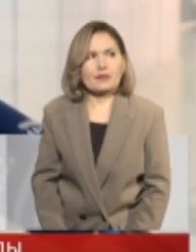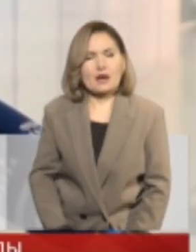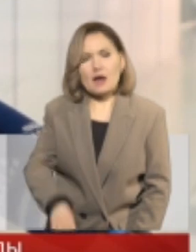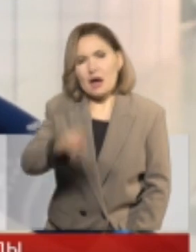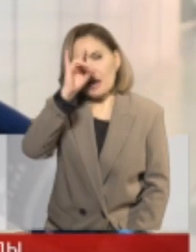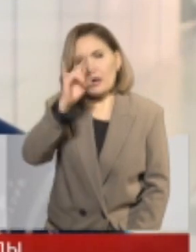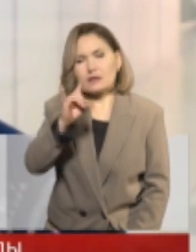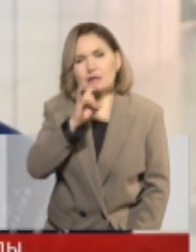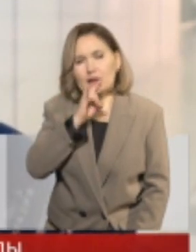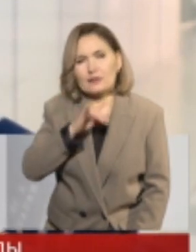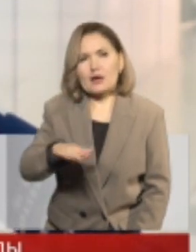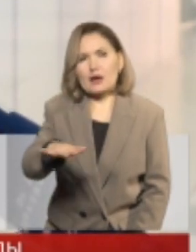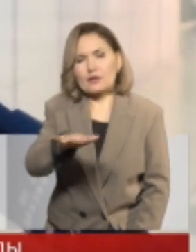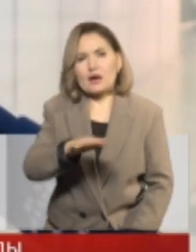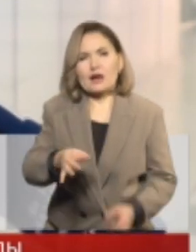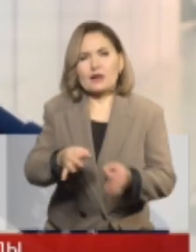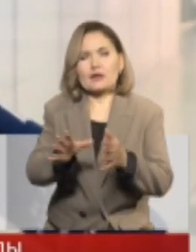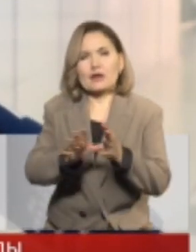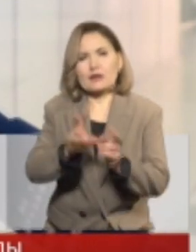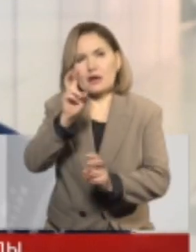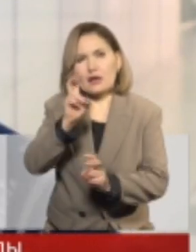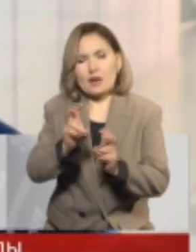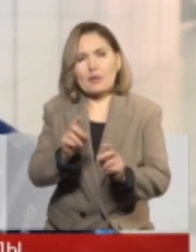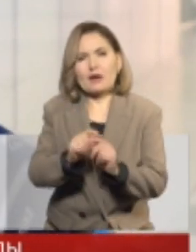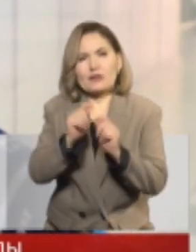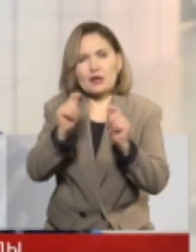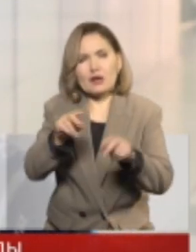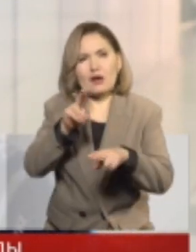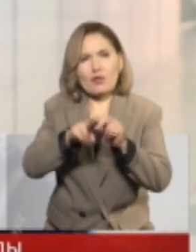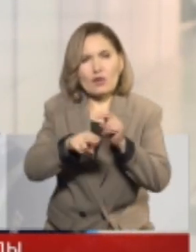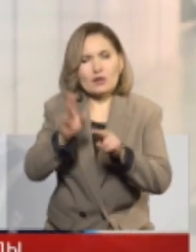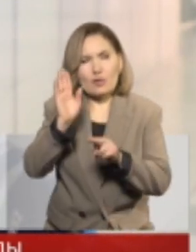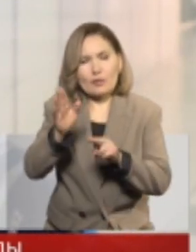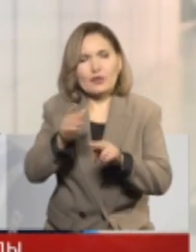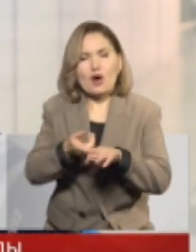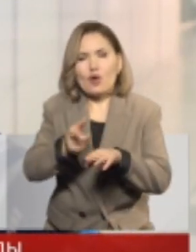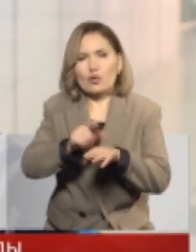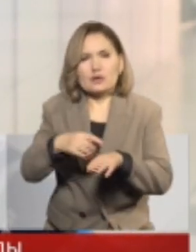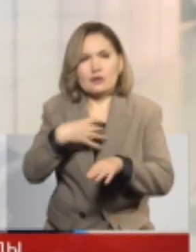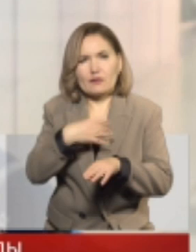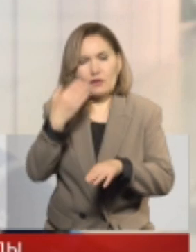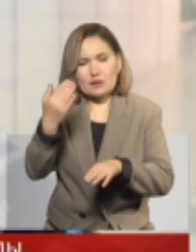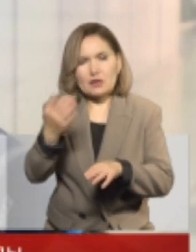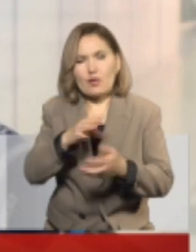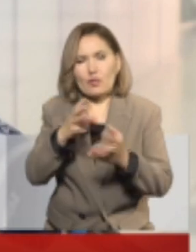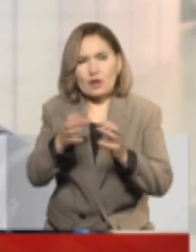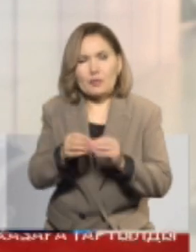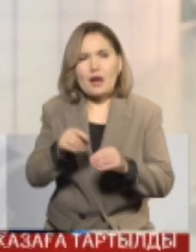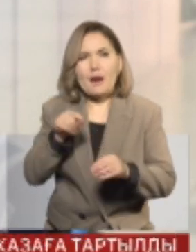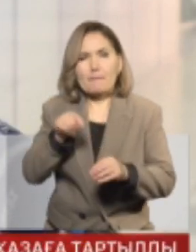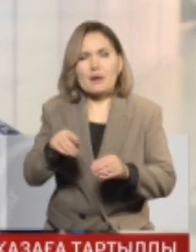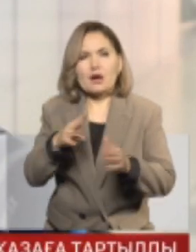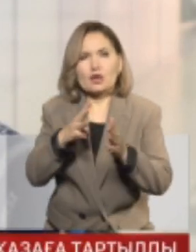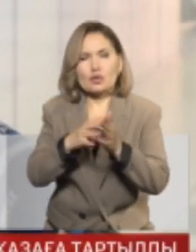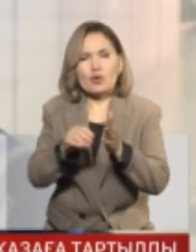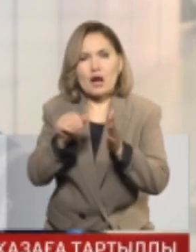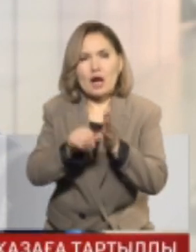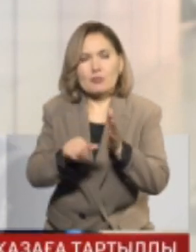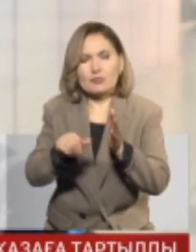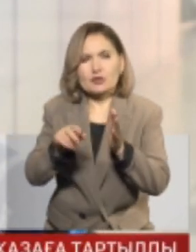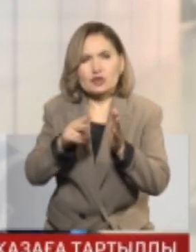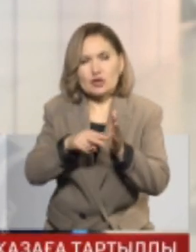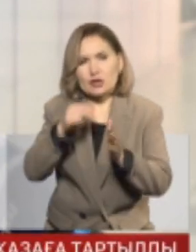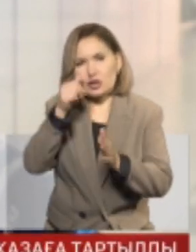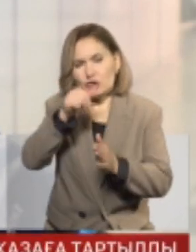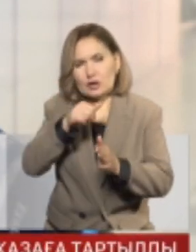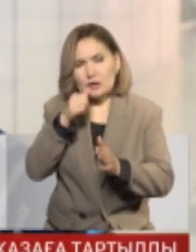Қазақстанда бізде осы салынғалы жатқан атом электр станциясының прототипі жұмыс істеп жатыр ғой. 1967 жылдан бастап Алматы